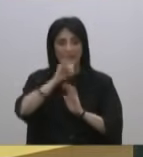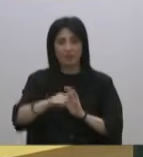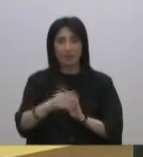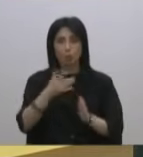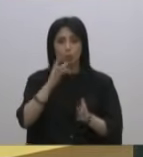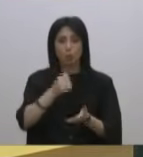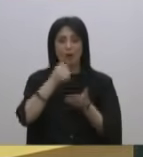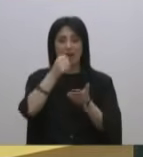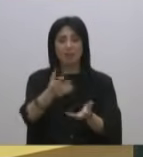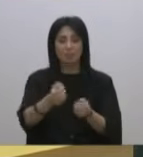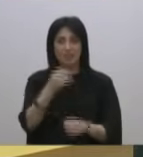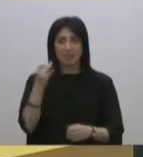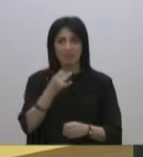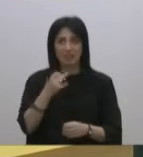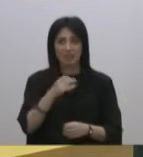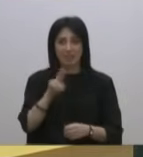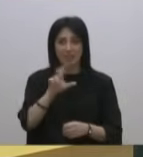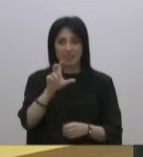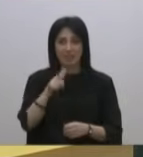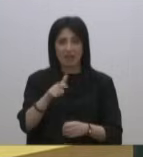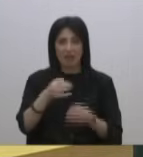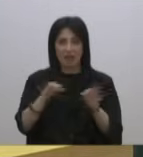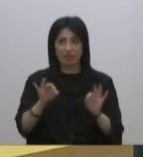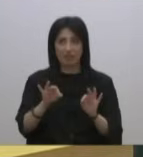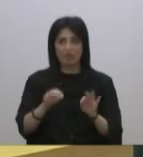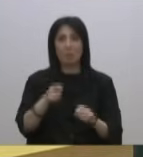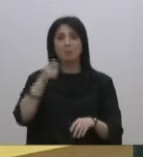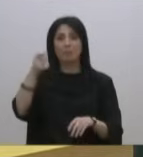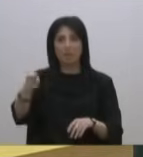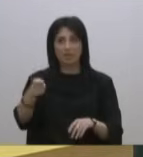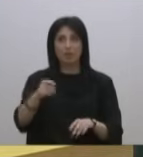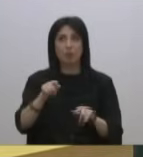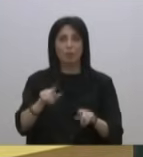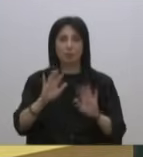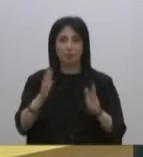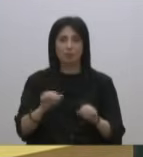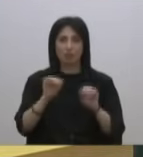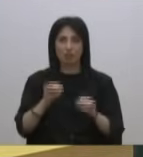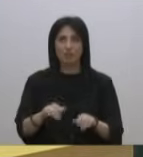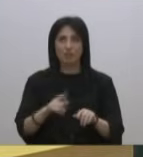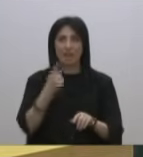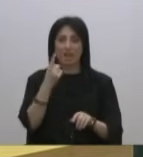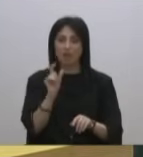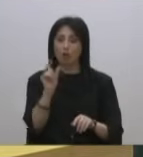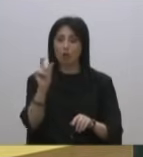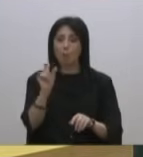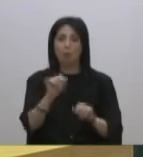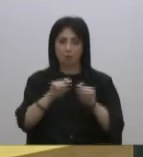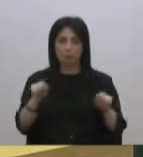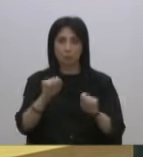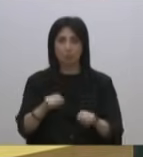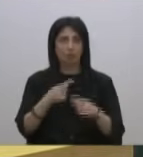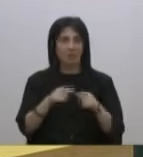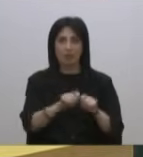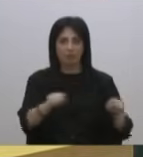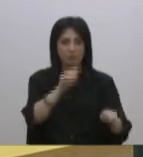თუ გრანტის მიმღებს აქვს ინტერესი, რომ დღგ-ს-გან განთავისუფლდეს და მიმართავს, მხოლოდ ამ შემთხვევაში შეიძლება მხოლოდ ერთი კომპონენტი გახდეს საჯარო,